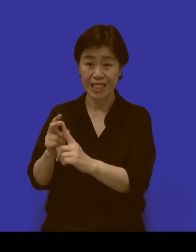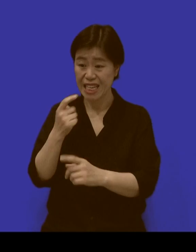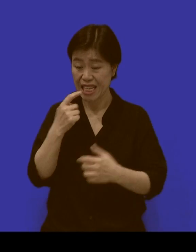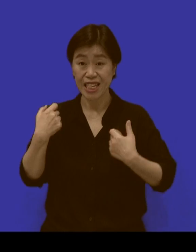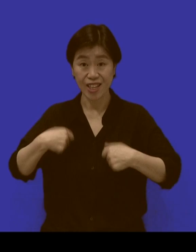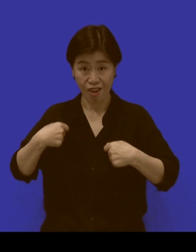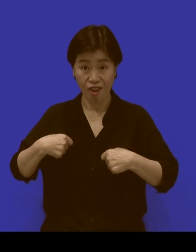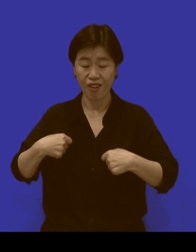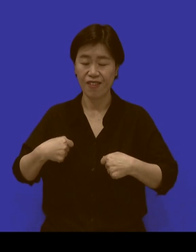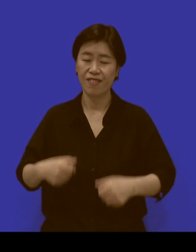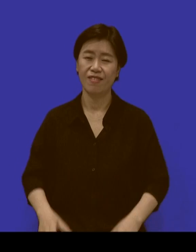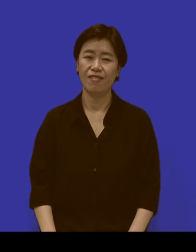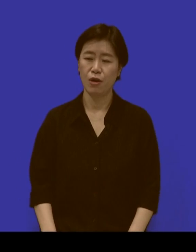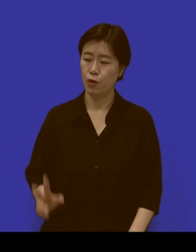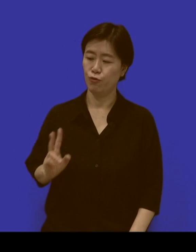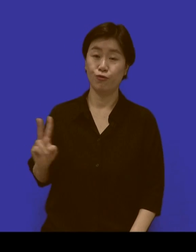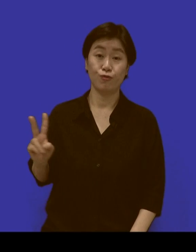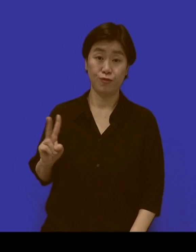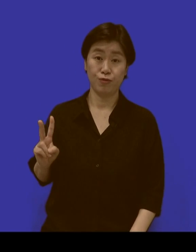그래서